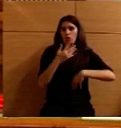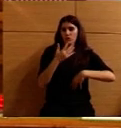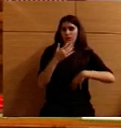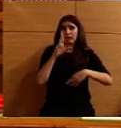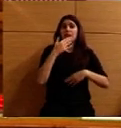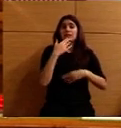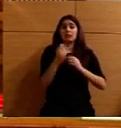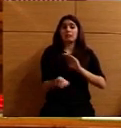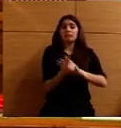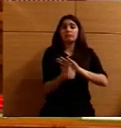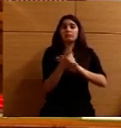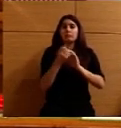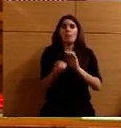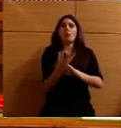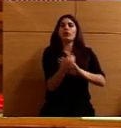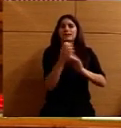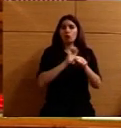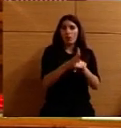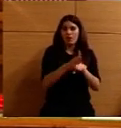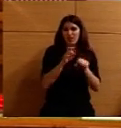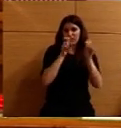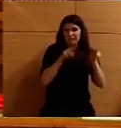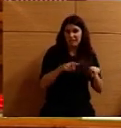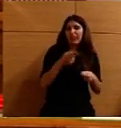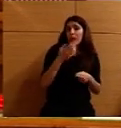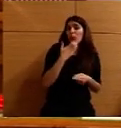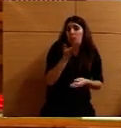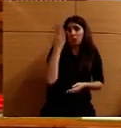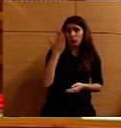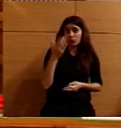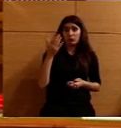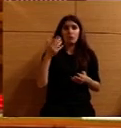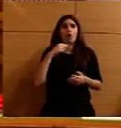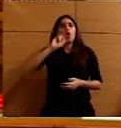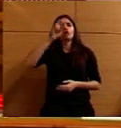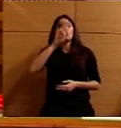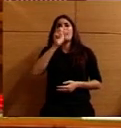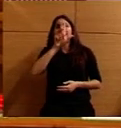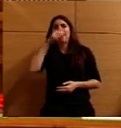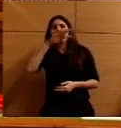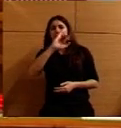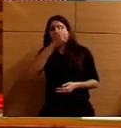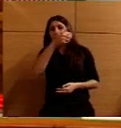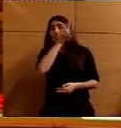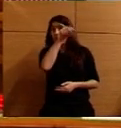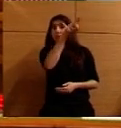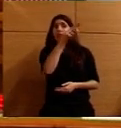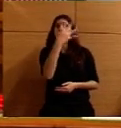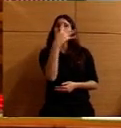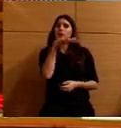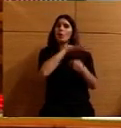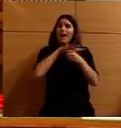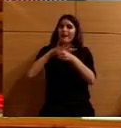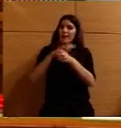possibles brotes en centres residencials. La Diputació de Palència crea un nou fons basat en 4 àrees de la